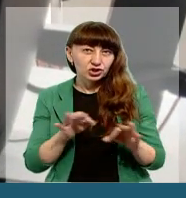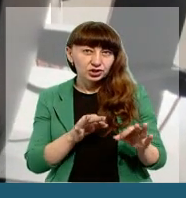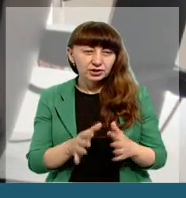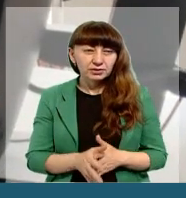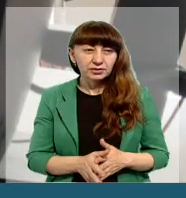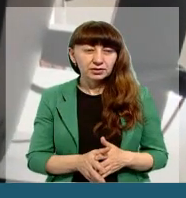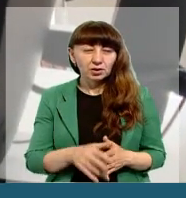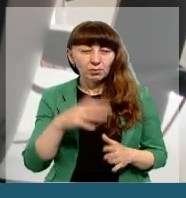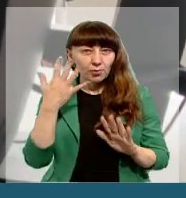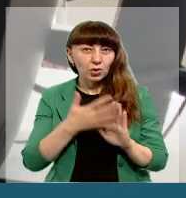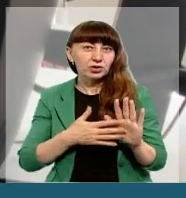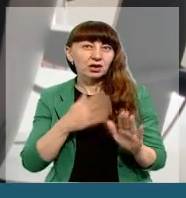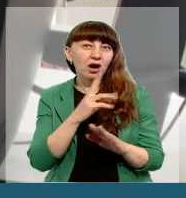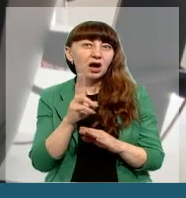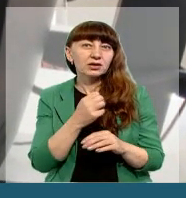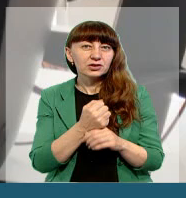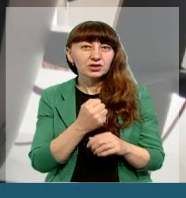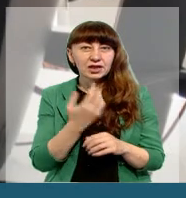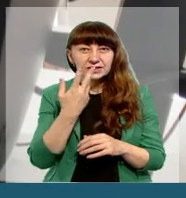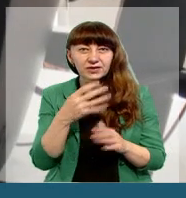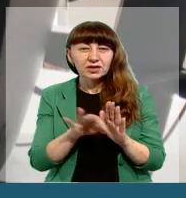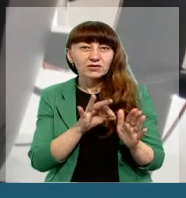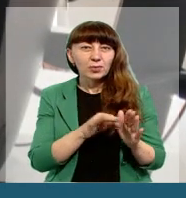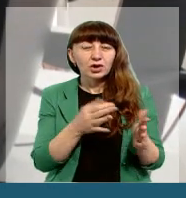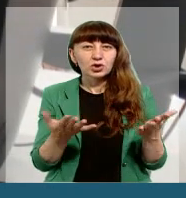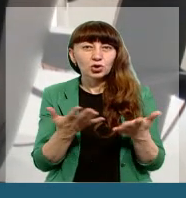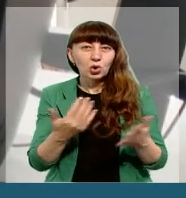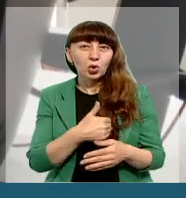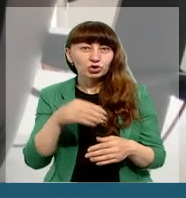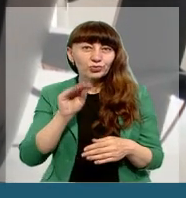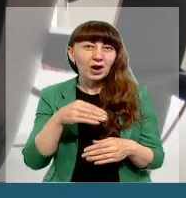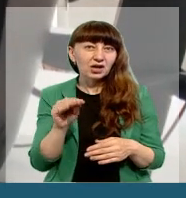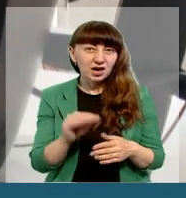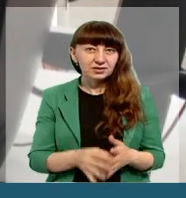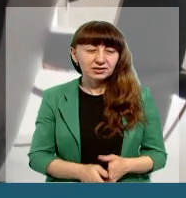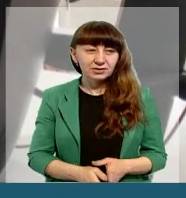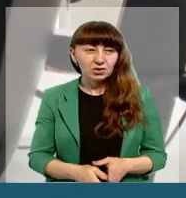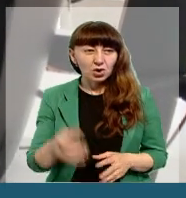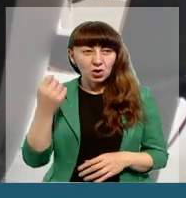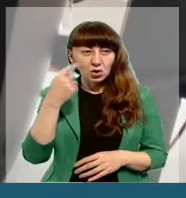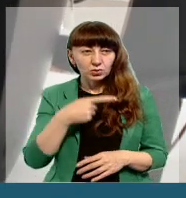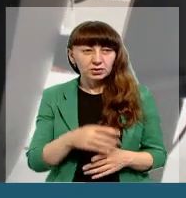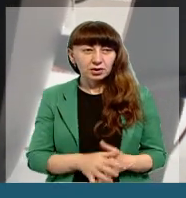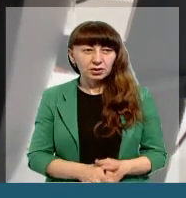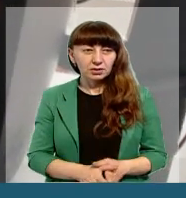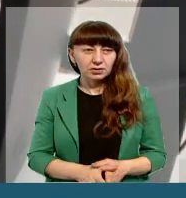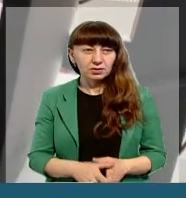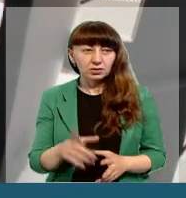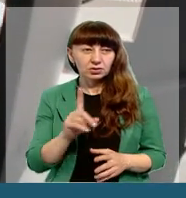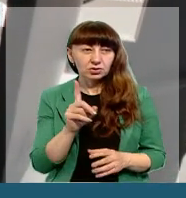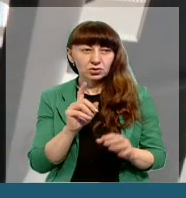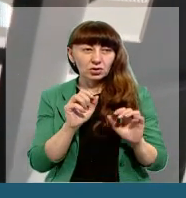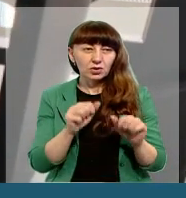Понял, как сделать цвет, который хочешь, ну, покрасить. Узнал,